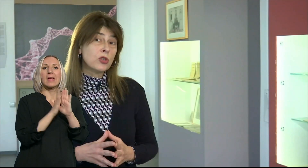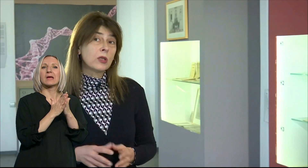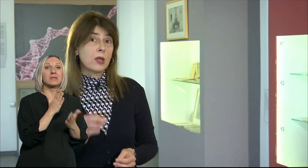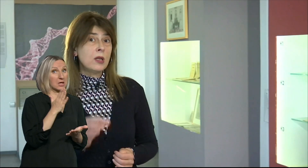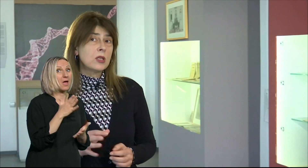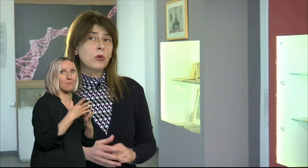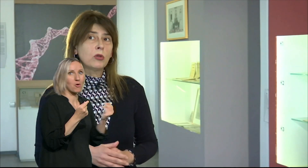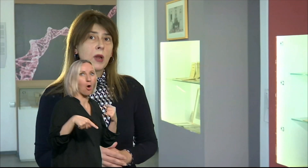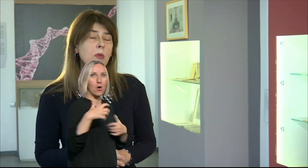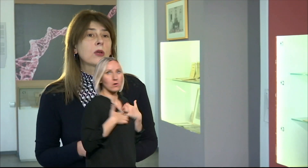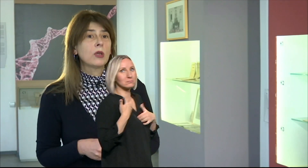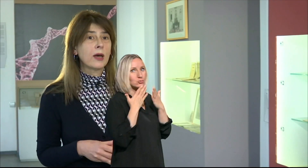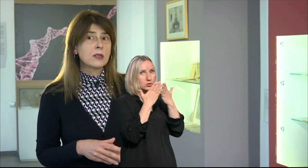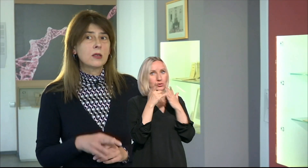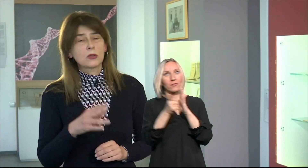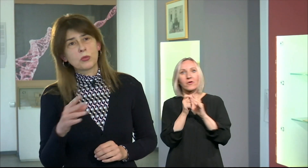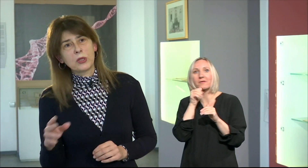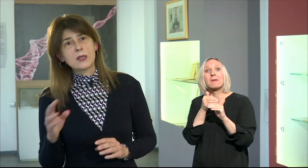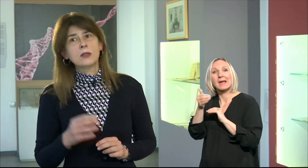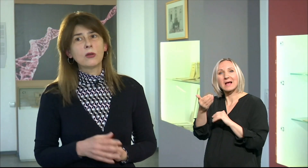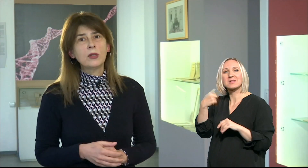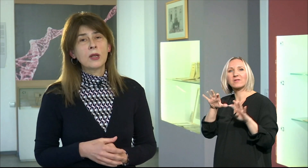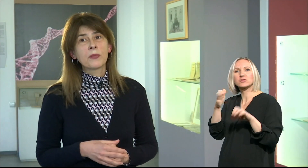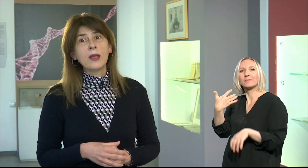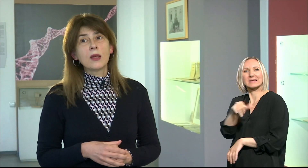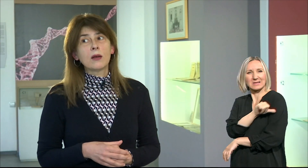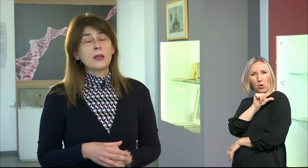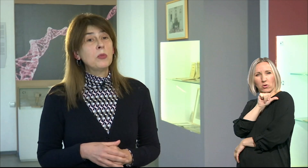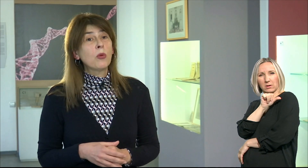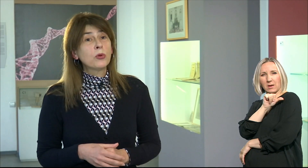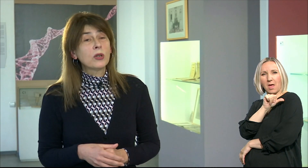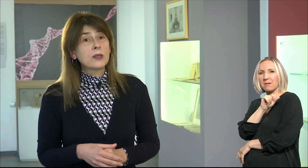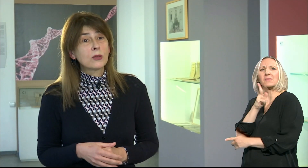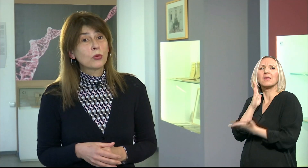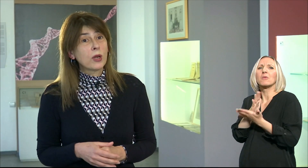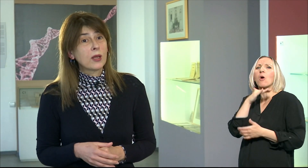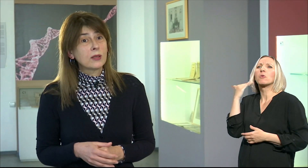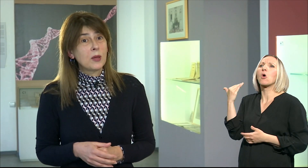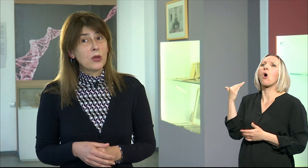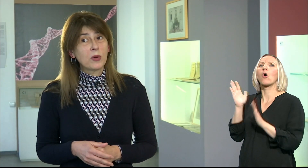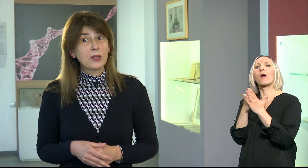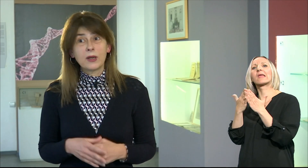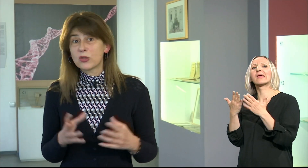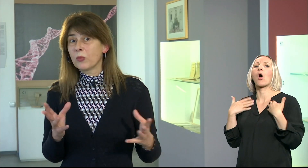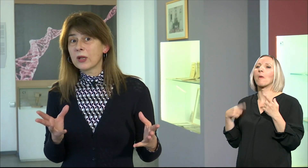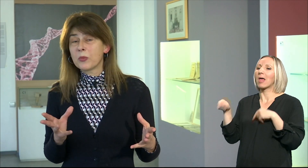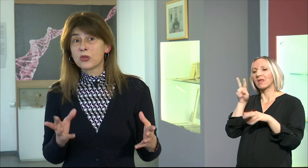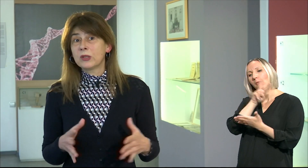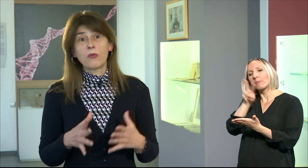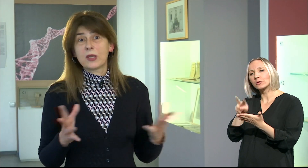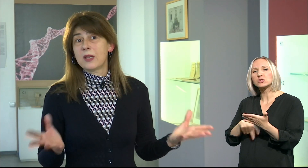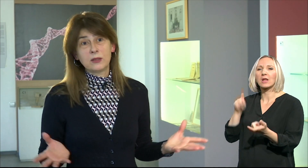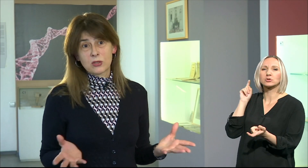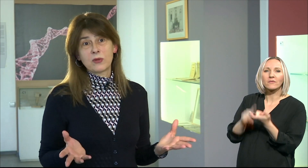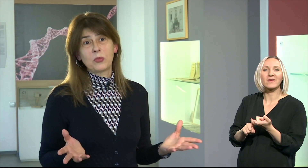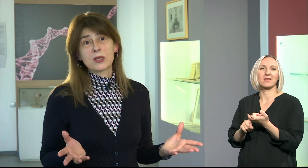rado čitane i ne samo u to vreme, nego i kasnije, znači 50. godina, nije bilo puno literature gde bi omladina nešto mogla da pročita,